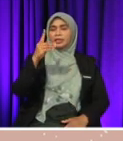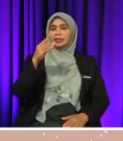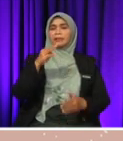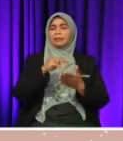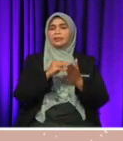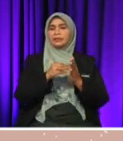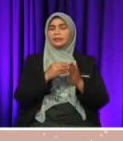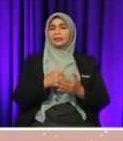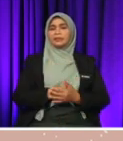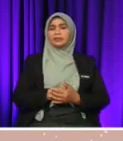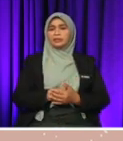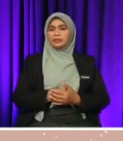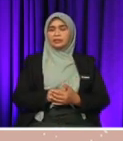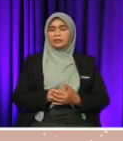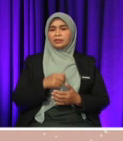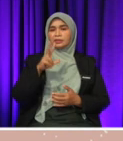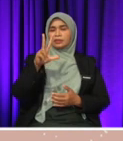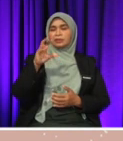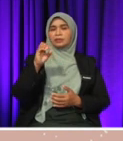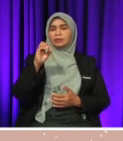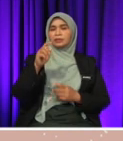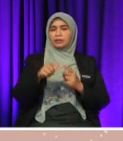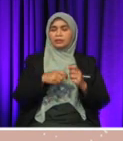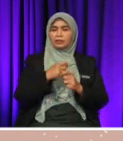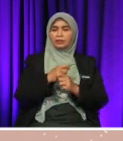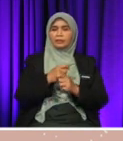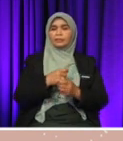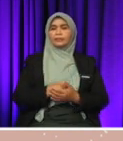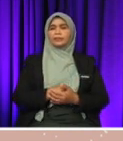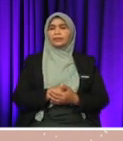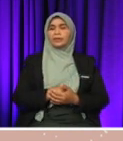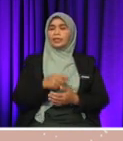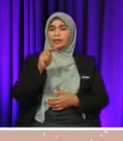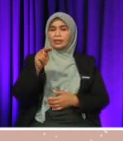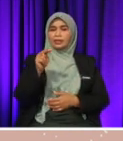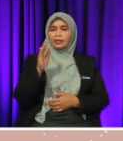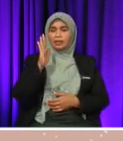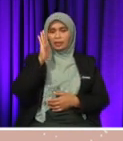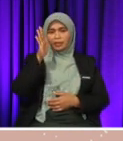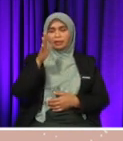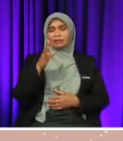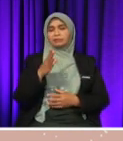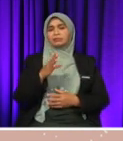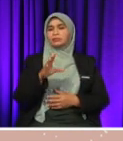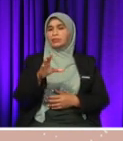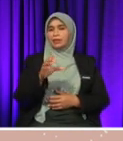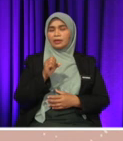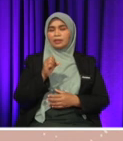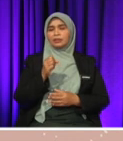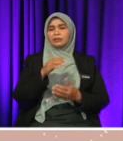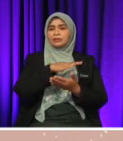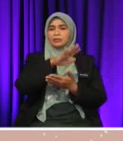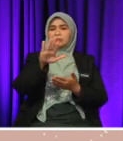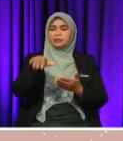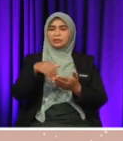kerisauannya jika ada serangan angin Ahmar ini nantinya akan meragut pula keseluruhan Hayat